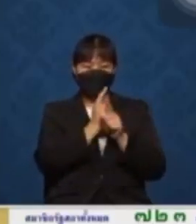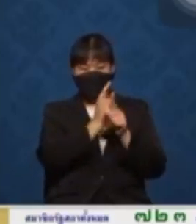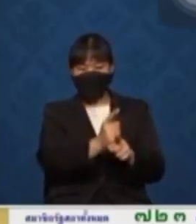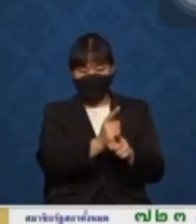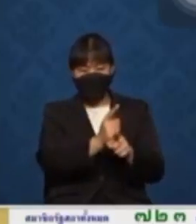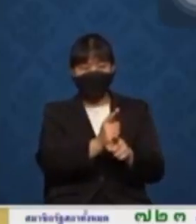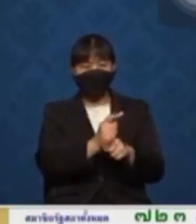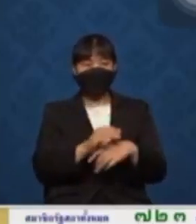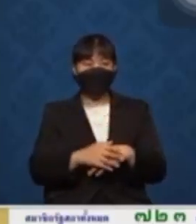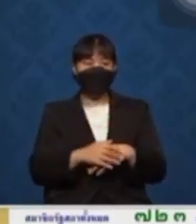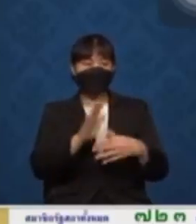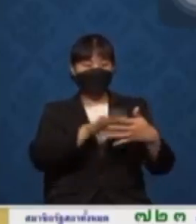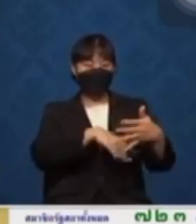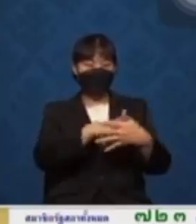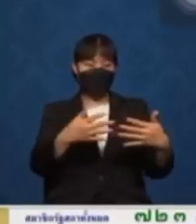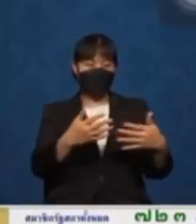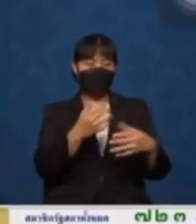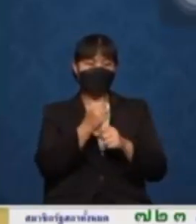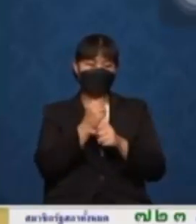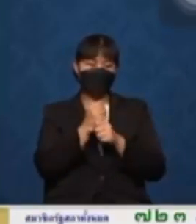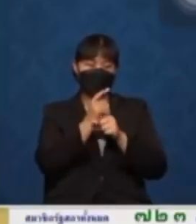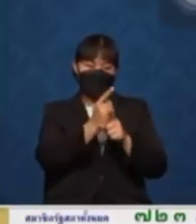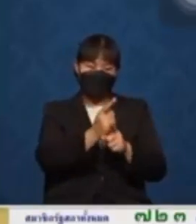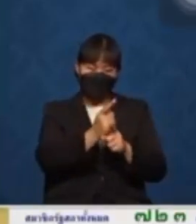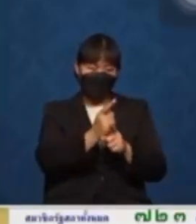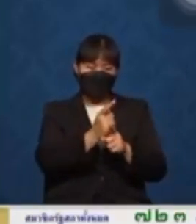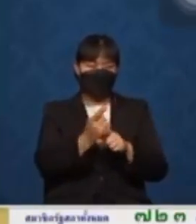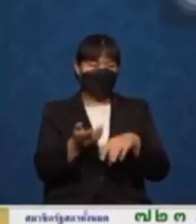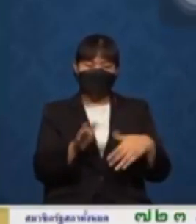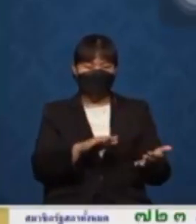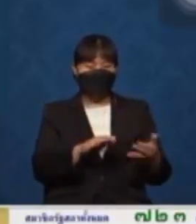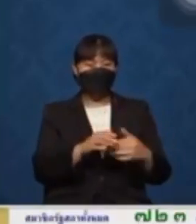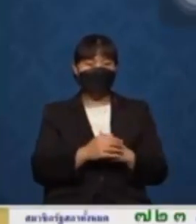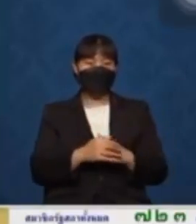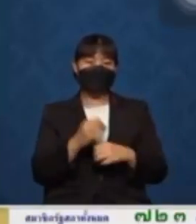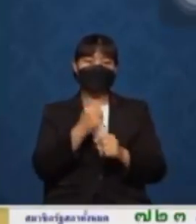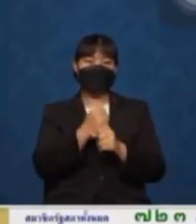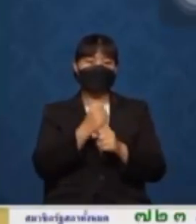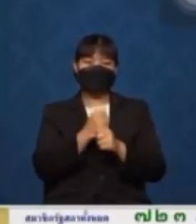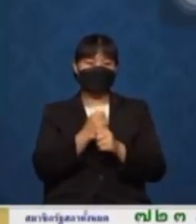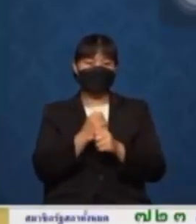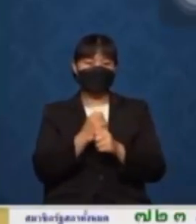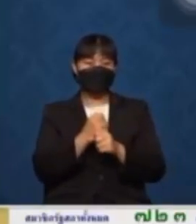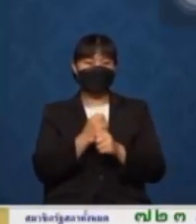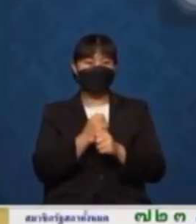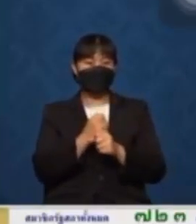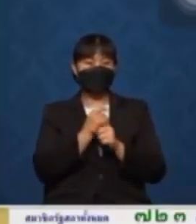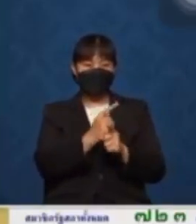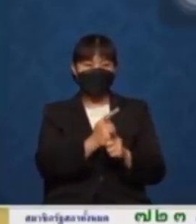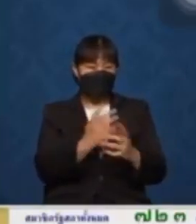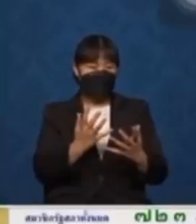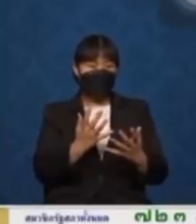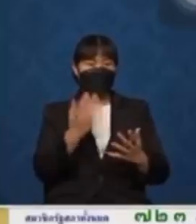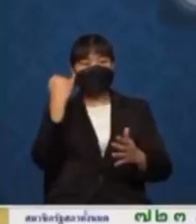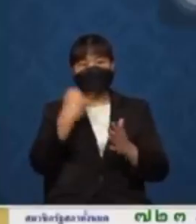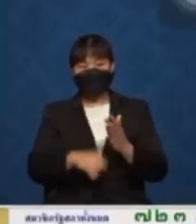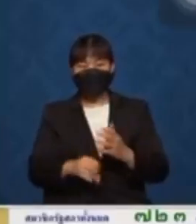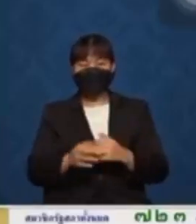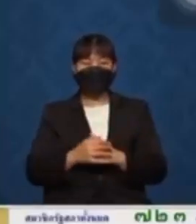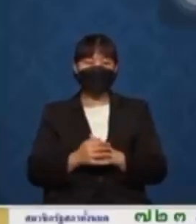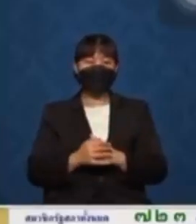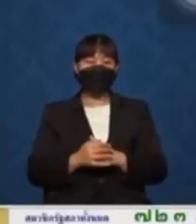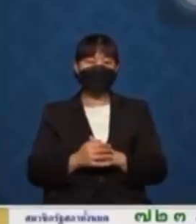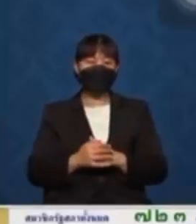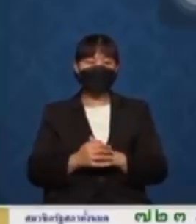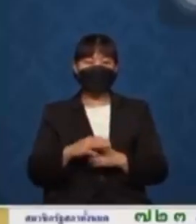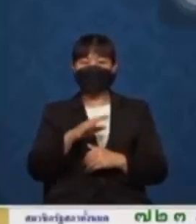ที่ทำตามก็พังไม่ทำตามก็ผิดครับทำตามก็พังอย่างไรนะครับ การที่เราบอกว่าการเดินตามยุทธศาสตร์ชาติ20ปีจ